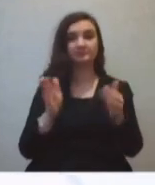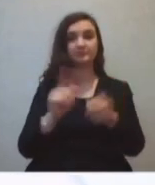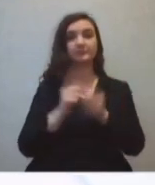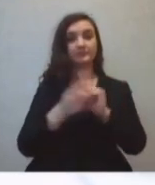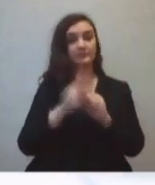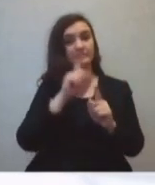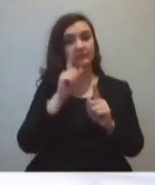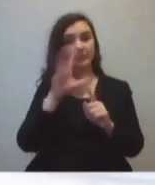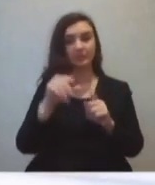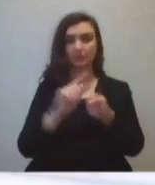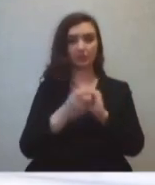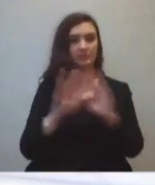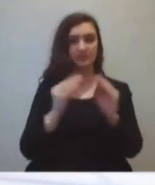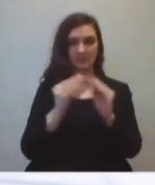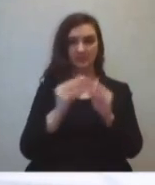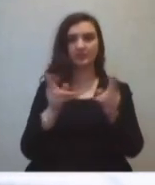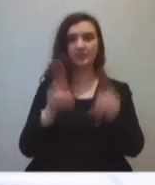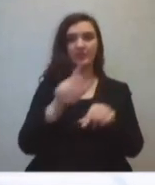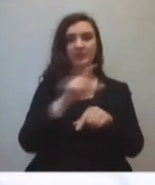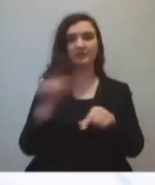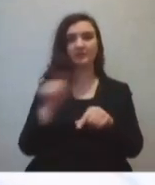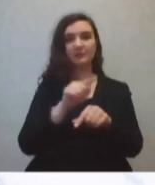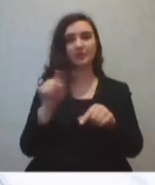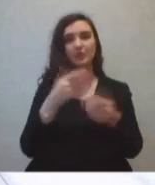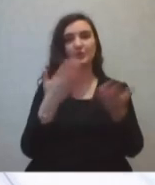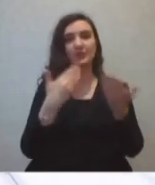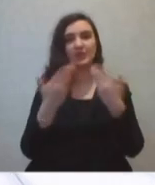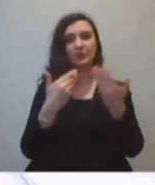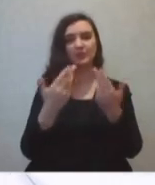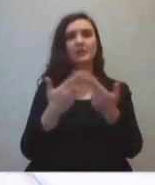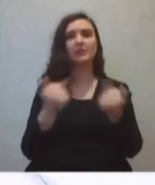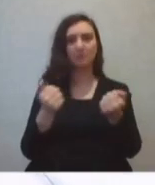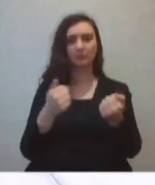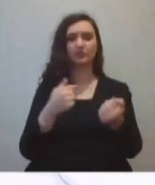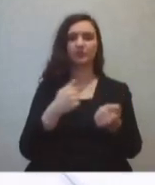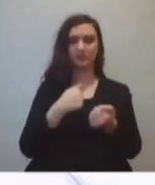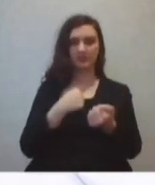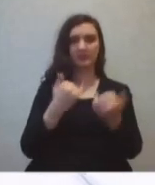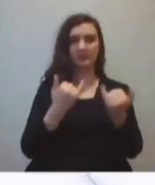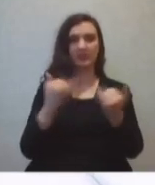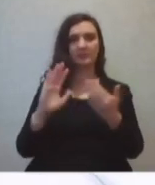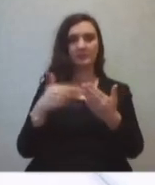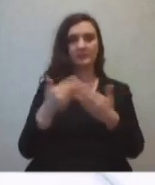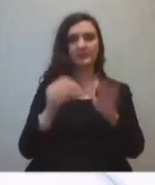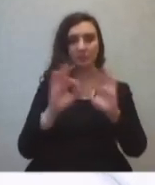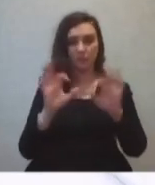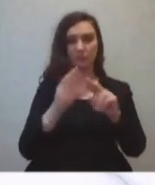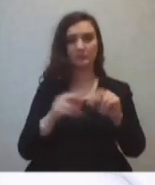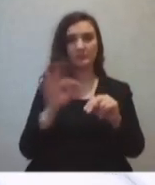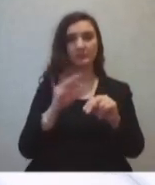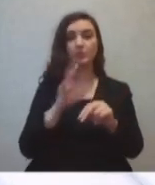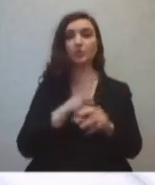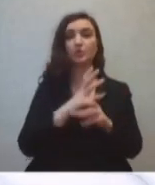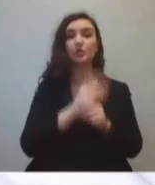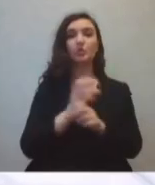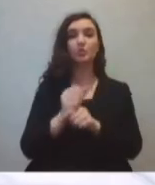მწვანე ზონაში უცვლელად დარჩა ადამიანებს შორის ურთიერთობა. რა თქმა უნდა, ჩვენ დღემდე საუბრობთ იმაზე, რომ უნდა იყოს